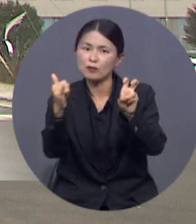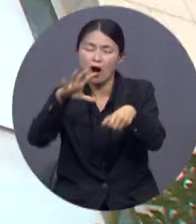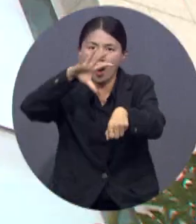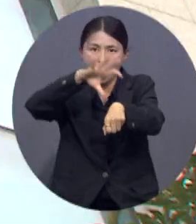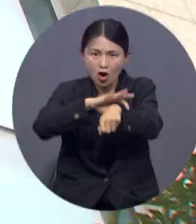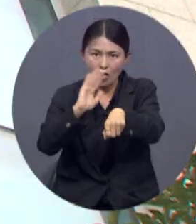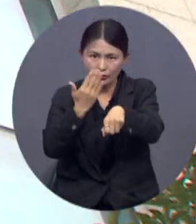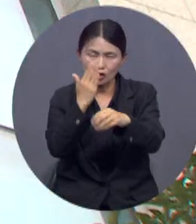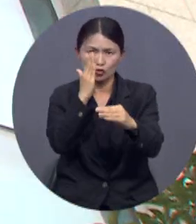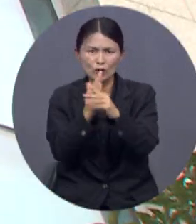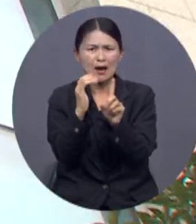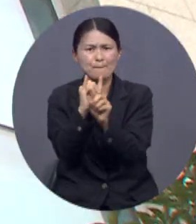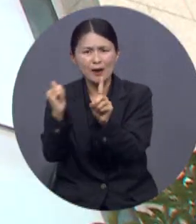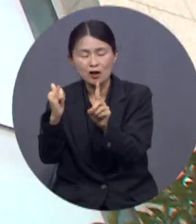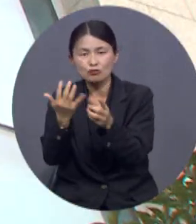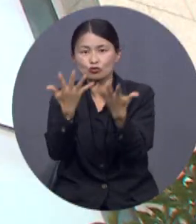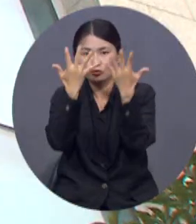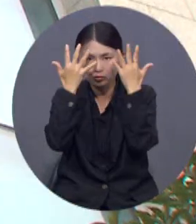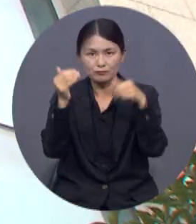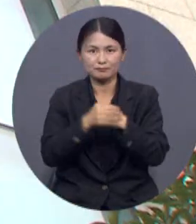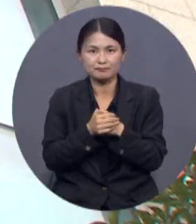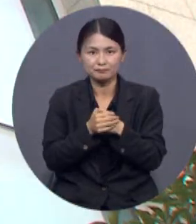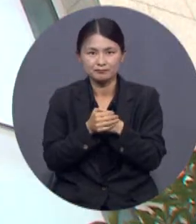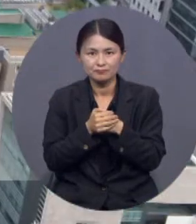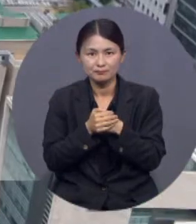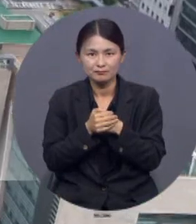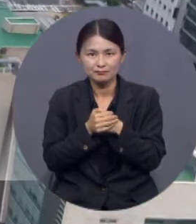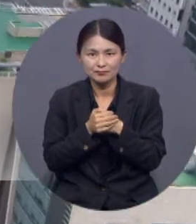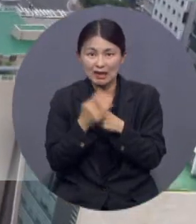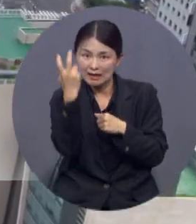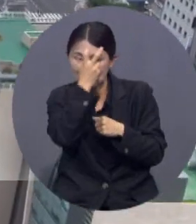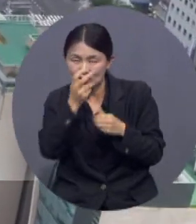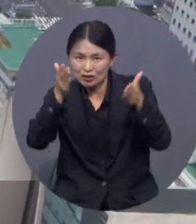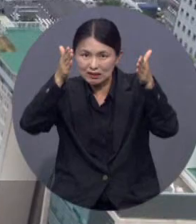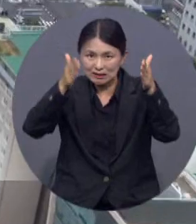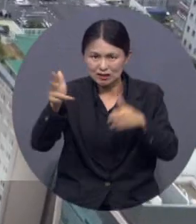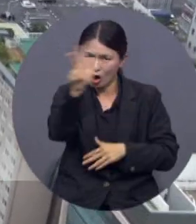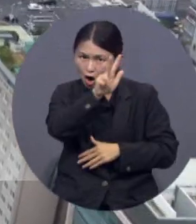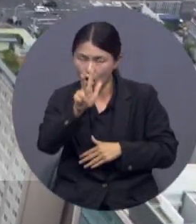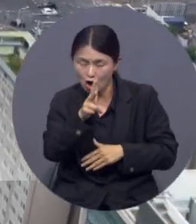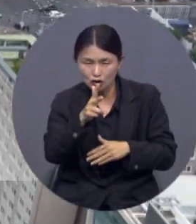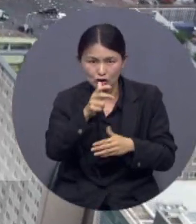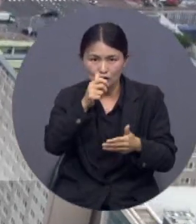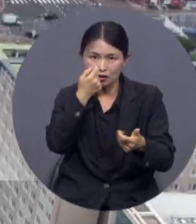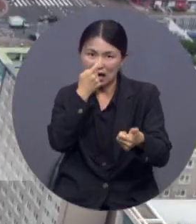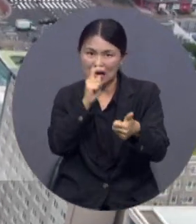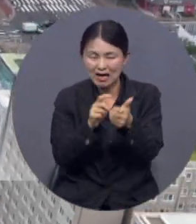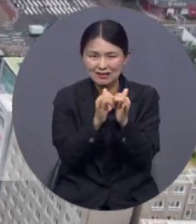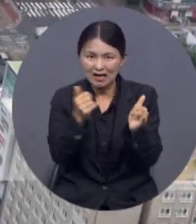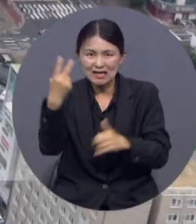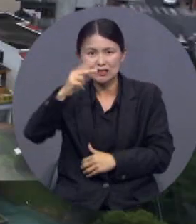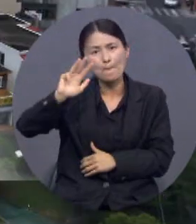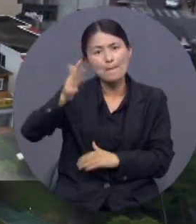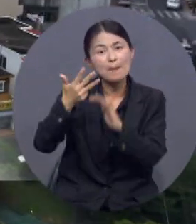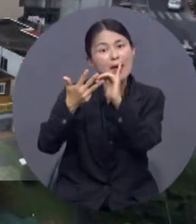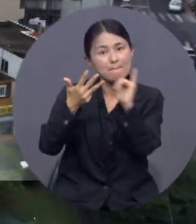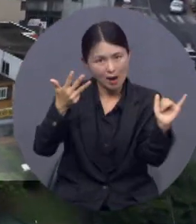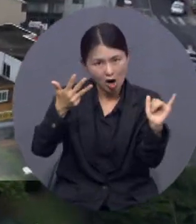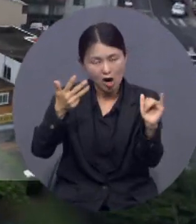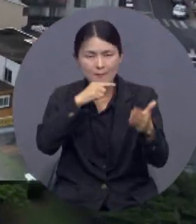검거됐고이 가운데 한 명은 구속됐습니다 단속기간 전국에서 적발된 전세 사기보험은 2800여